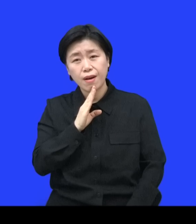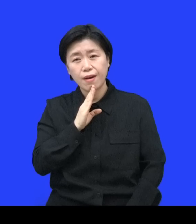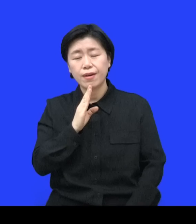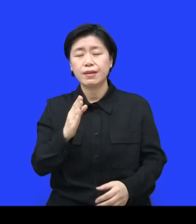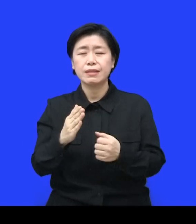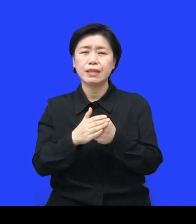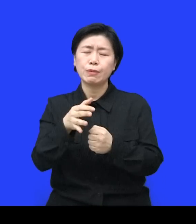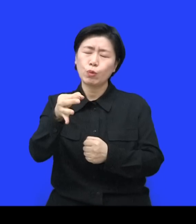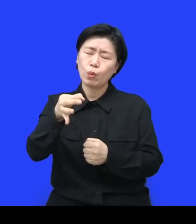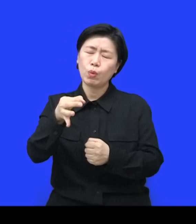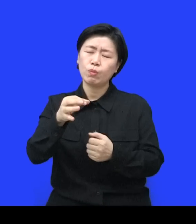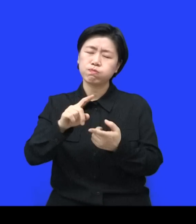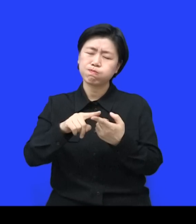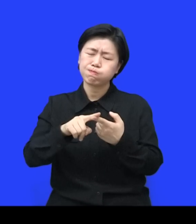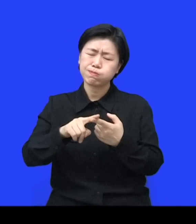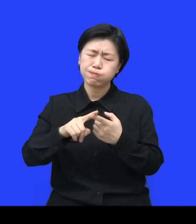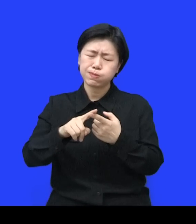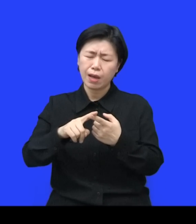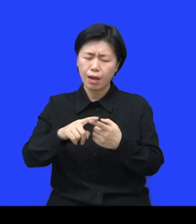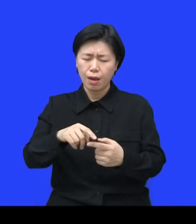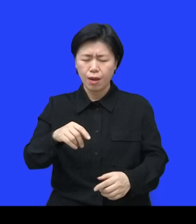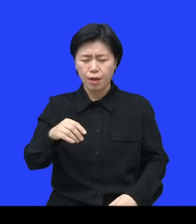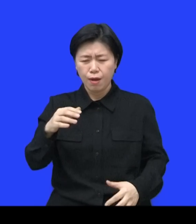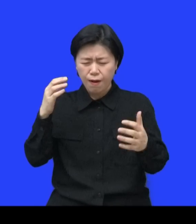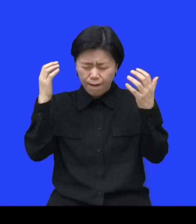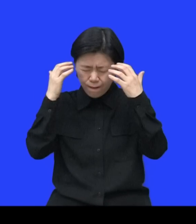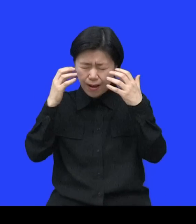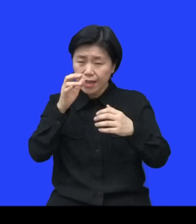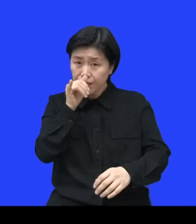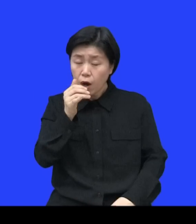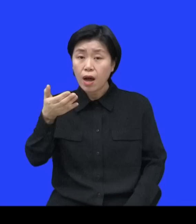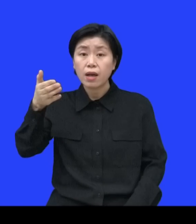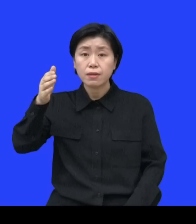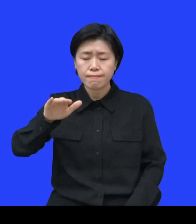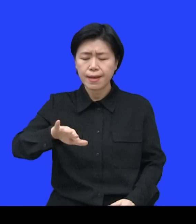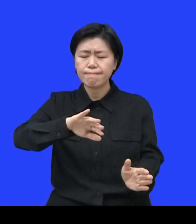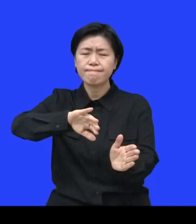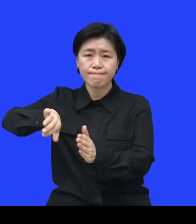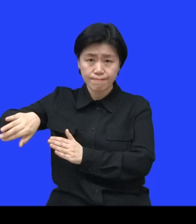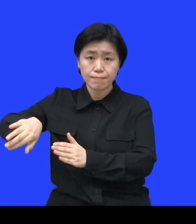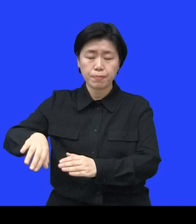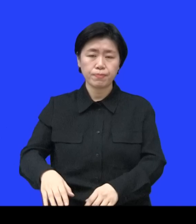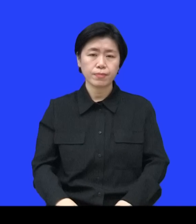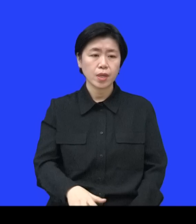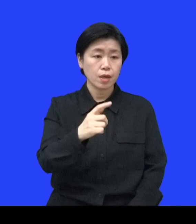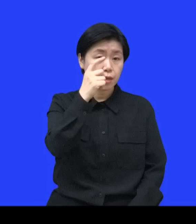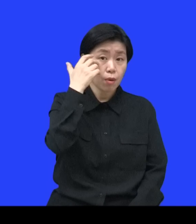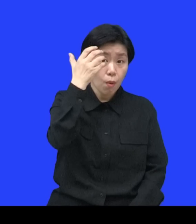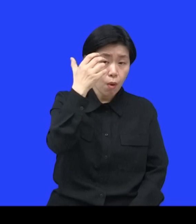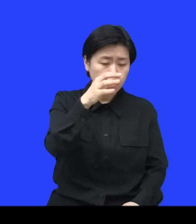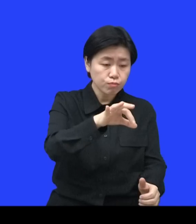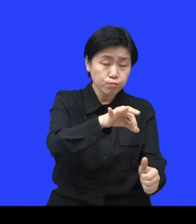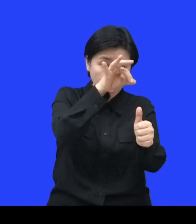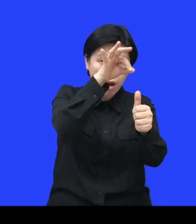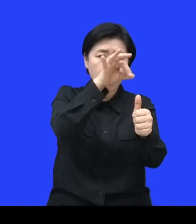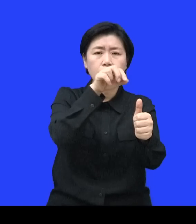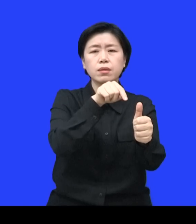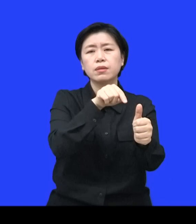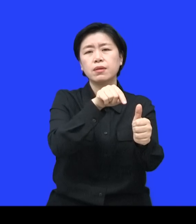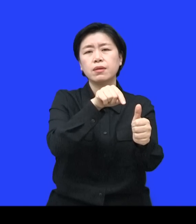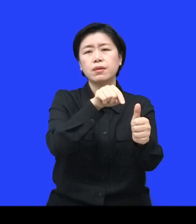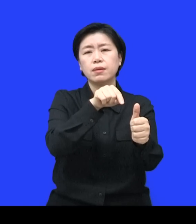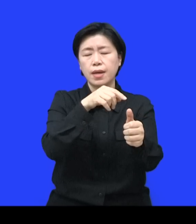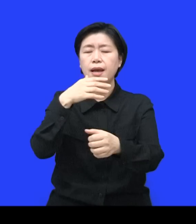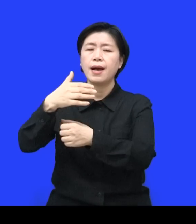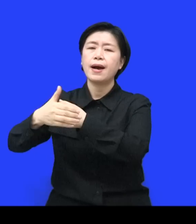있어요. 그럼요. 근데 잊지 않으려고 하는 게, 영혼을 건지는 기쁨은 아무리 이 시대가 이렇게 발전하고 해도